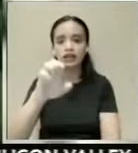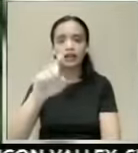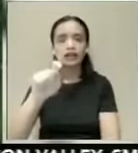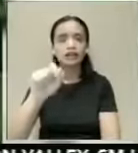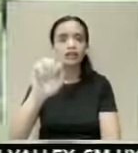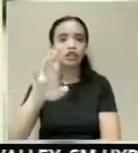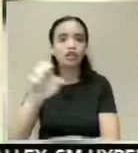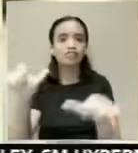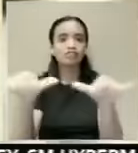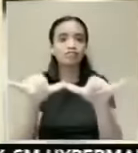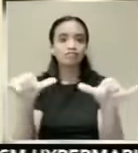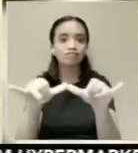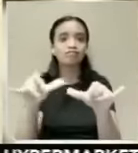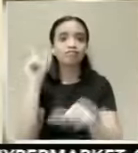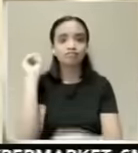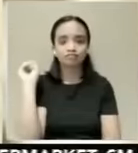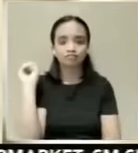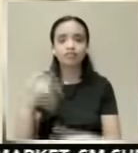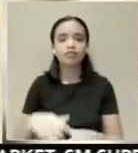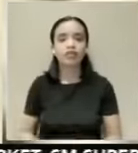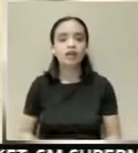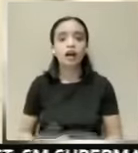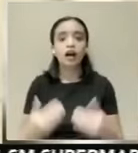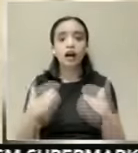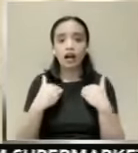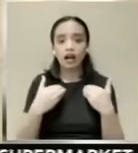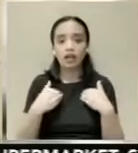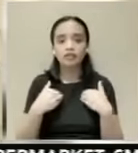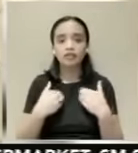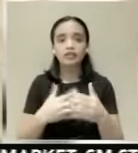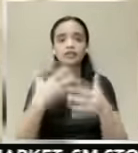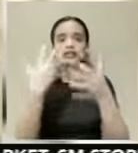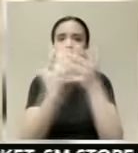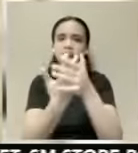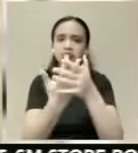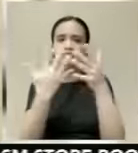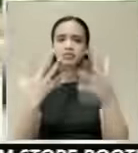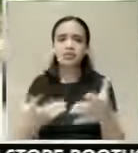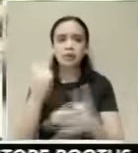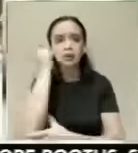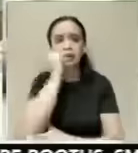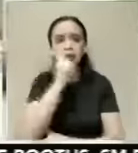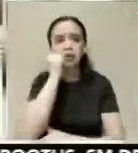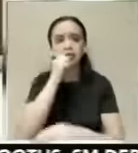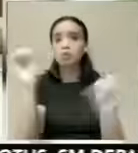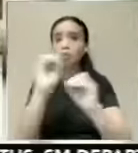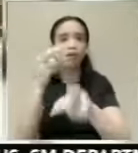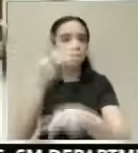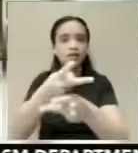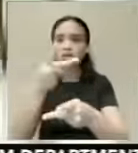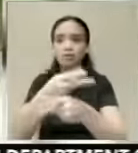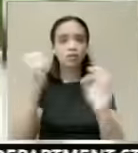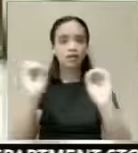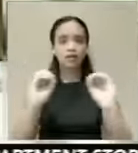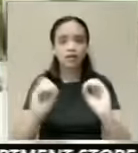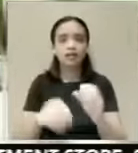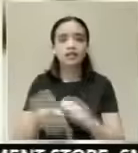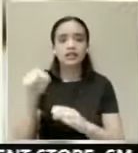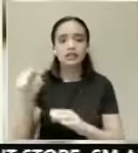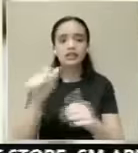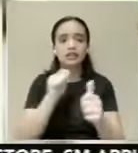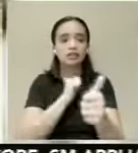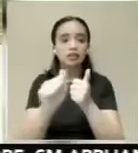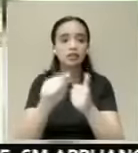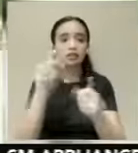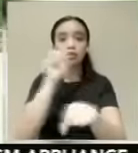na lugar. May mga minimum inmate dito na madalas walang bantay. Sila yung nag-qualify sa work program